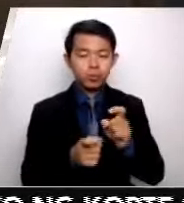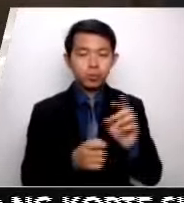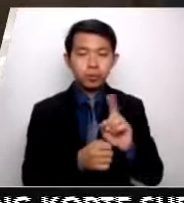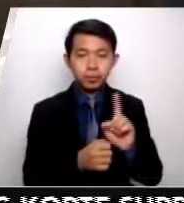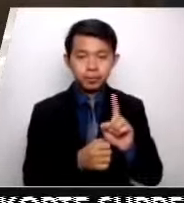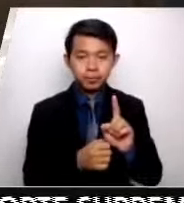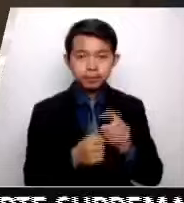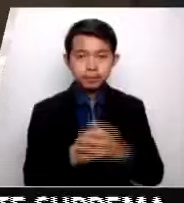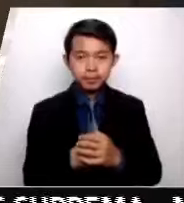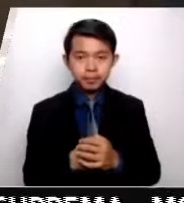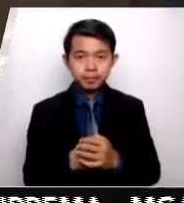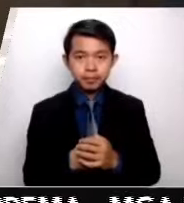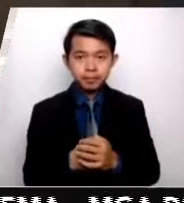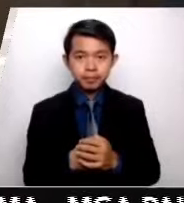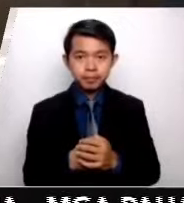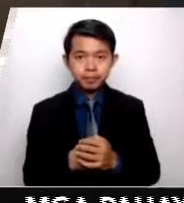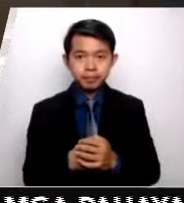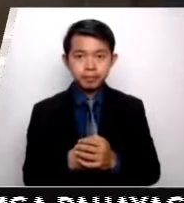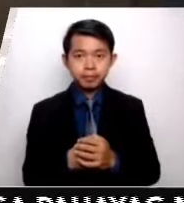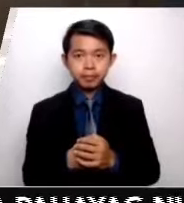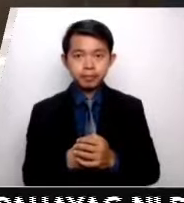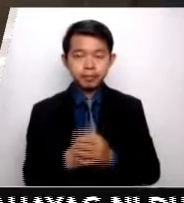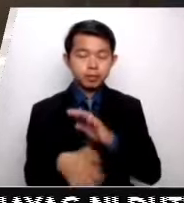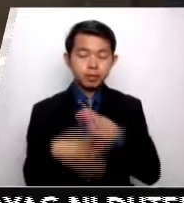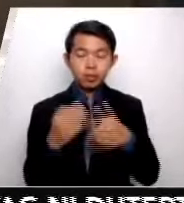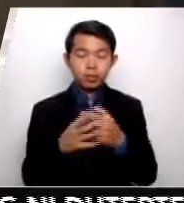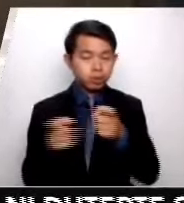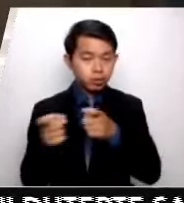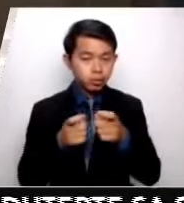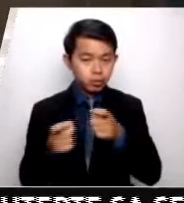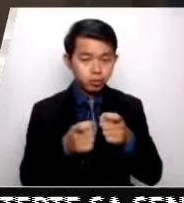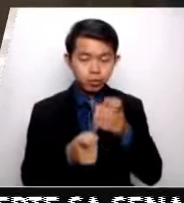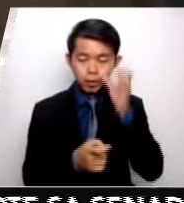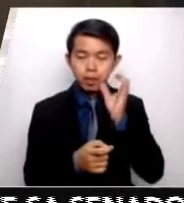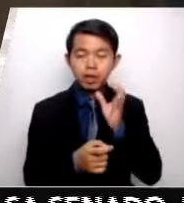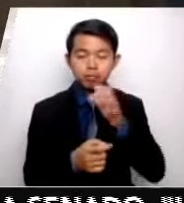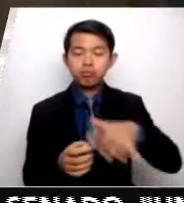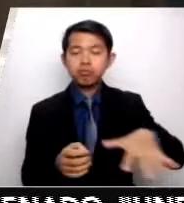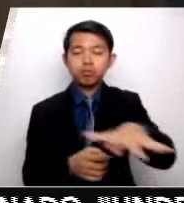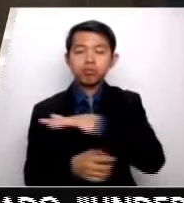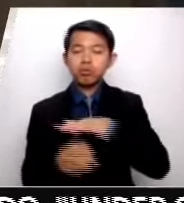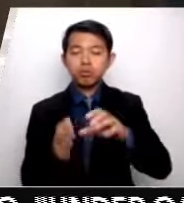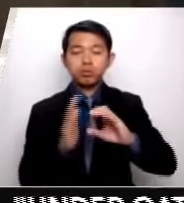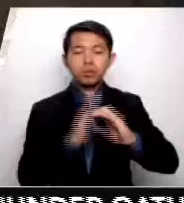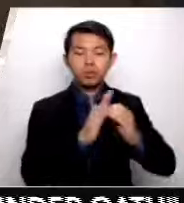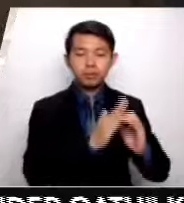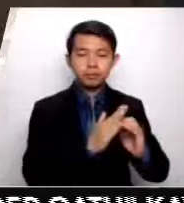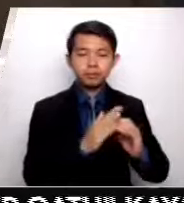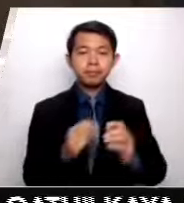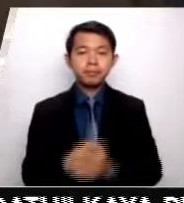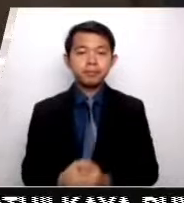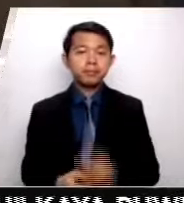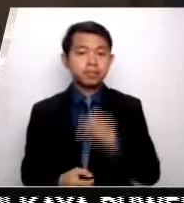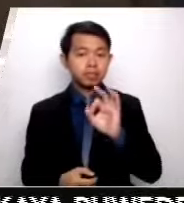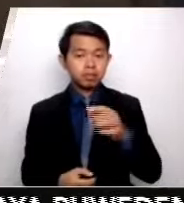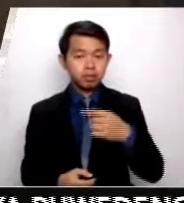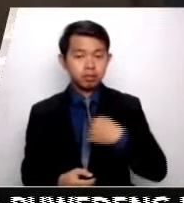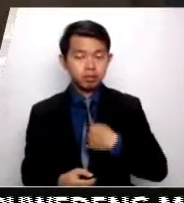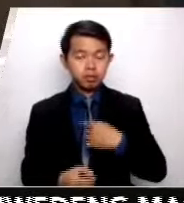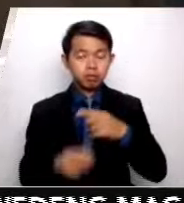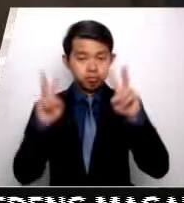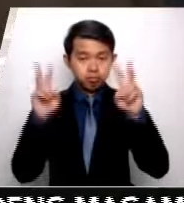the controlling crimes in the city so P mag sinabi mong de